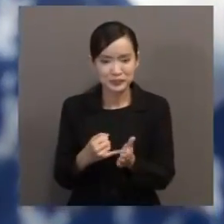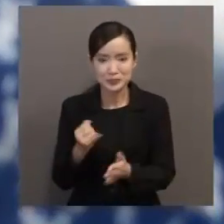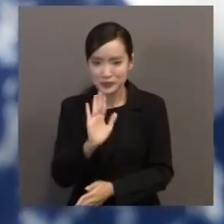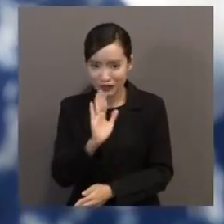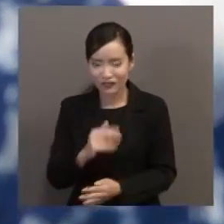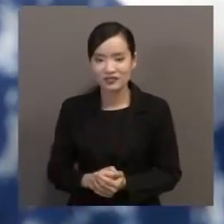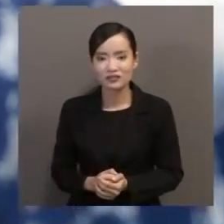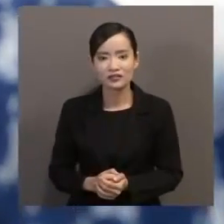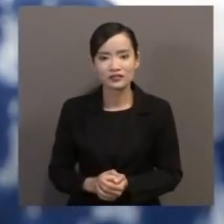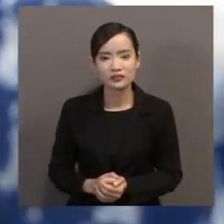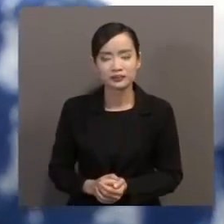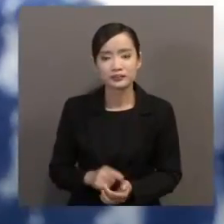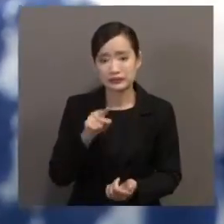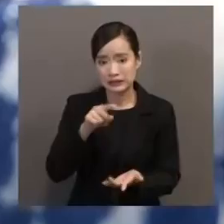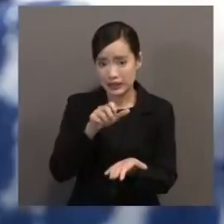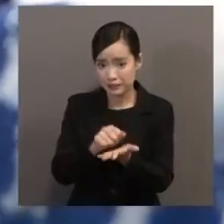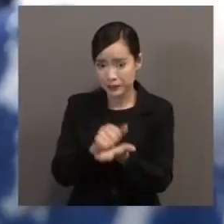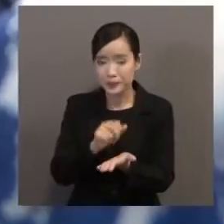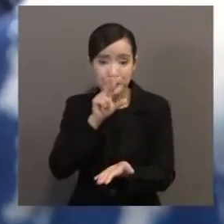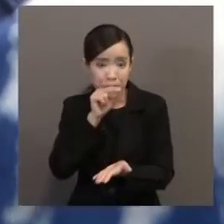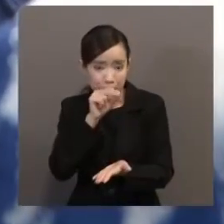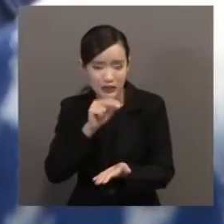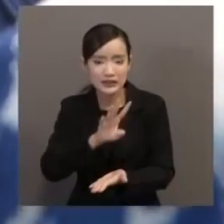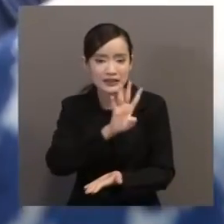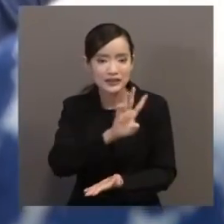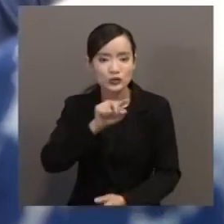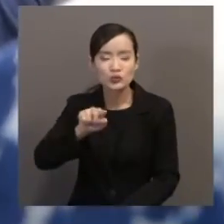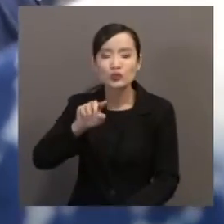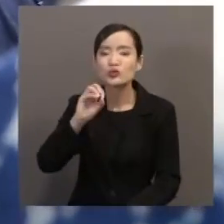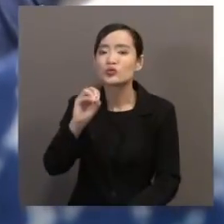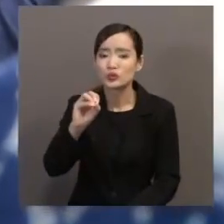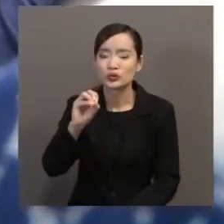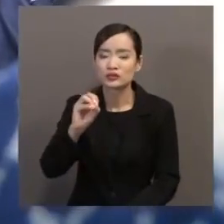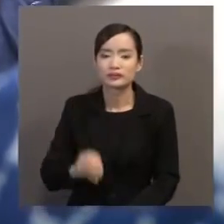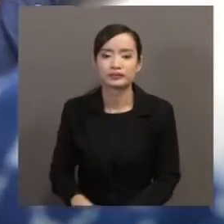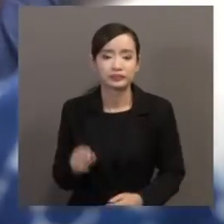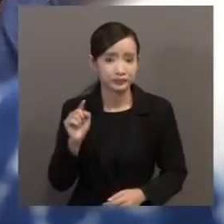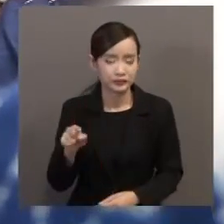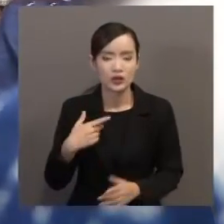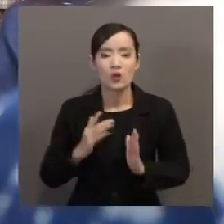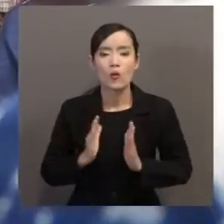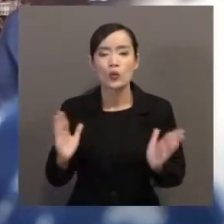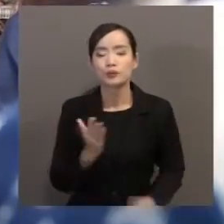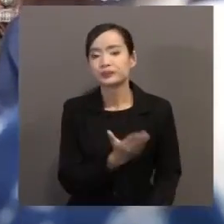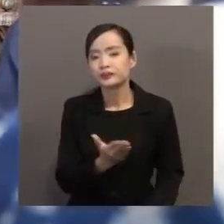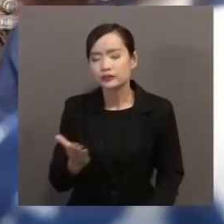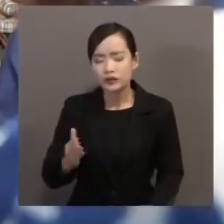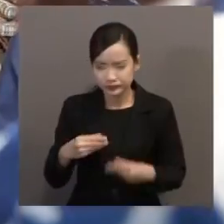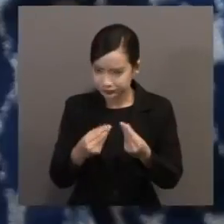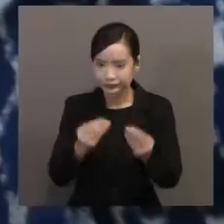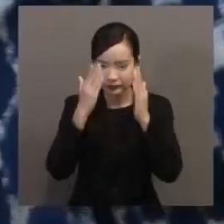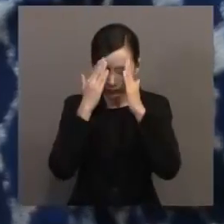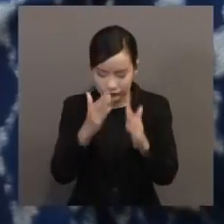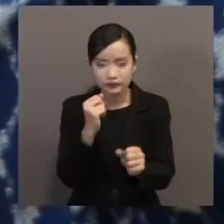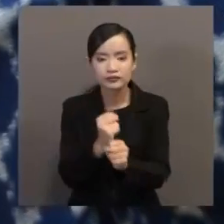เรียกลาบเป็ดที่ทำเองกับมือว่านี่เป็นลาบเป็ด 4.0 ค่ะจากนั้นนายกก็ขอบคุณทุกท่านและขอให้ตั้งใจทำต่อไ